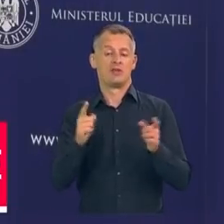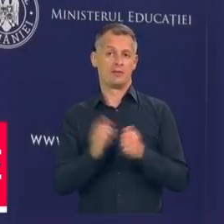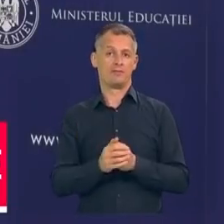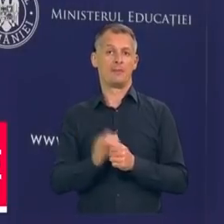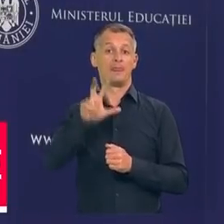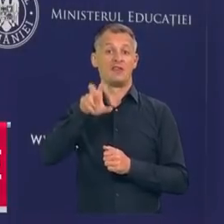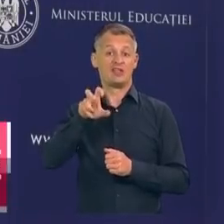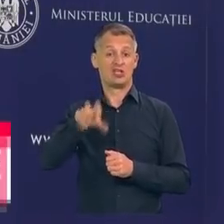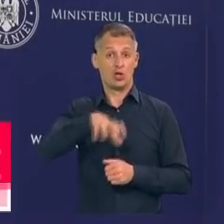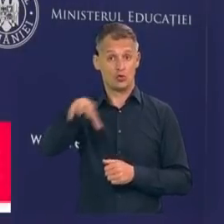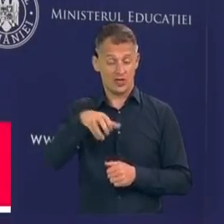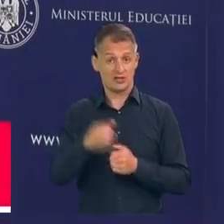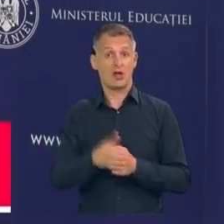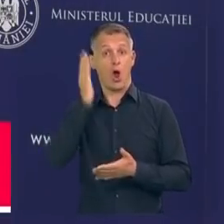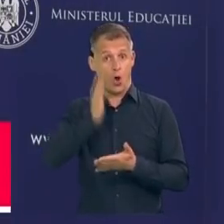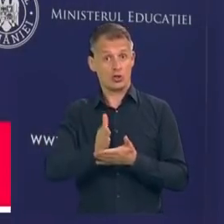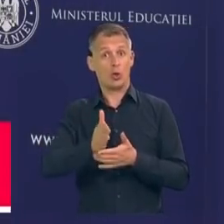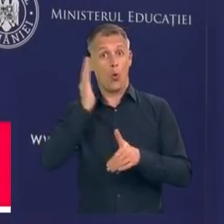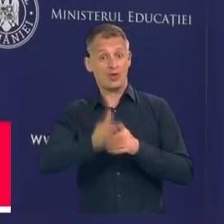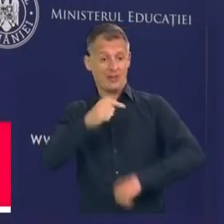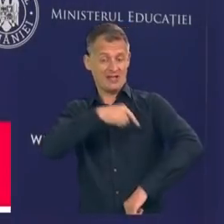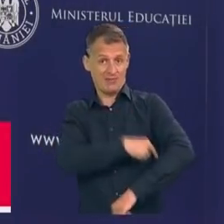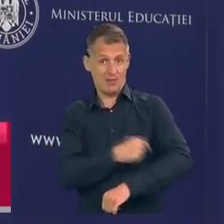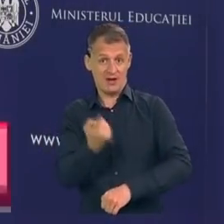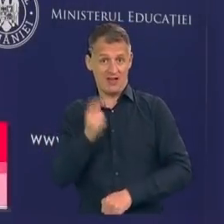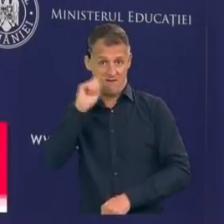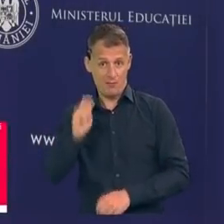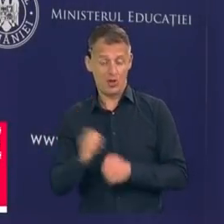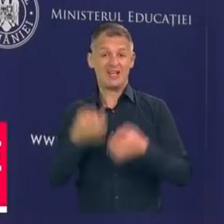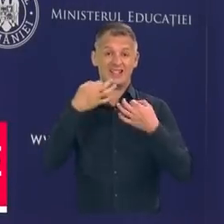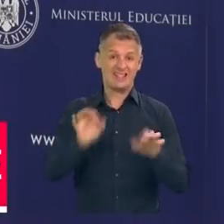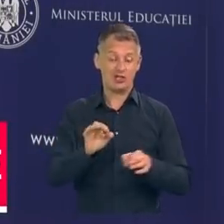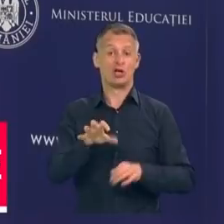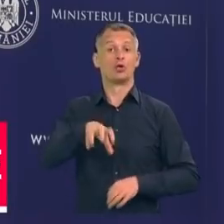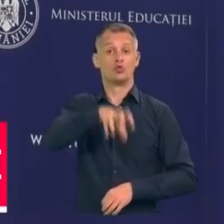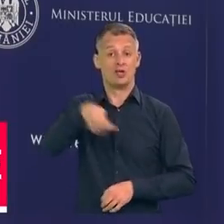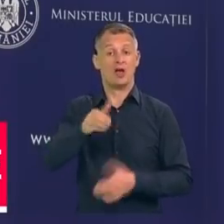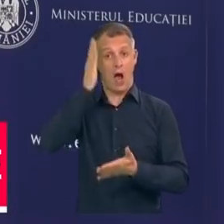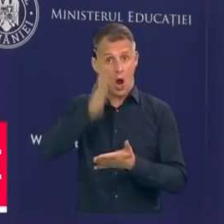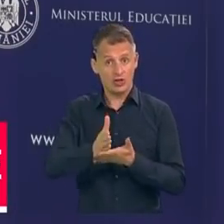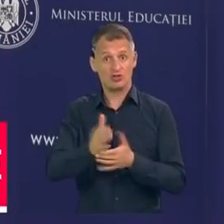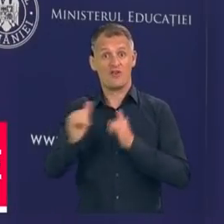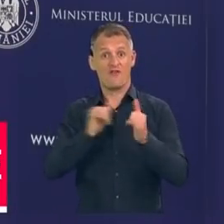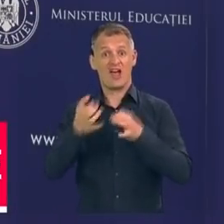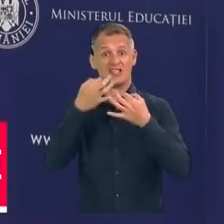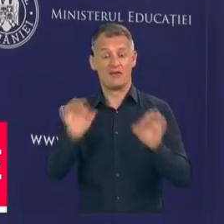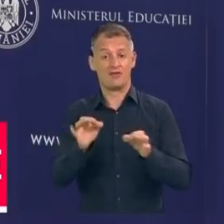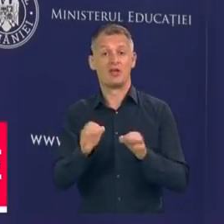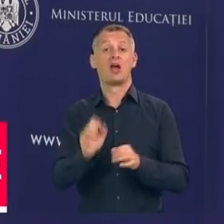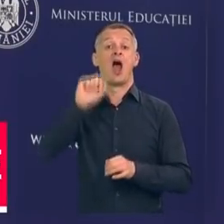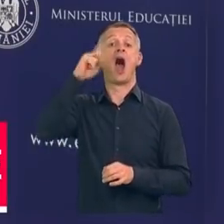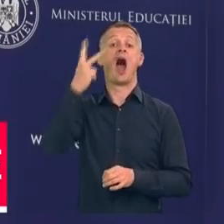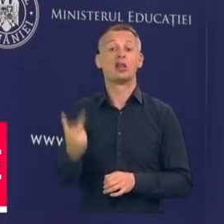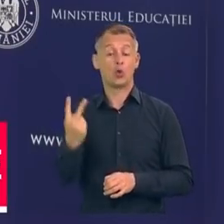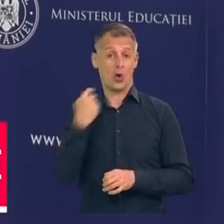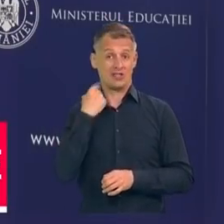luna februarie să fie în ultima săptămână. Sunt 10 județe care au decis ca vacanța să fie în cea de-a doua